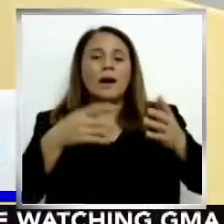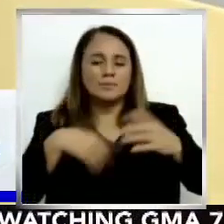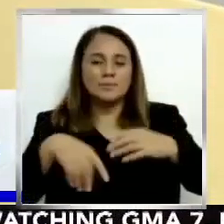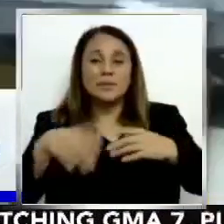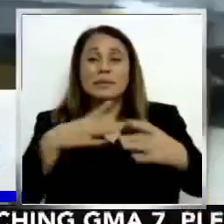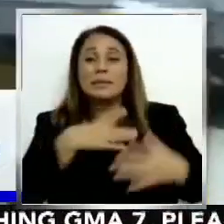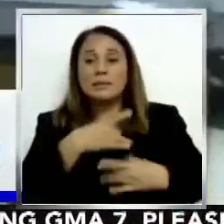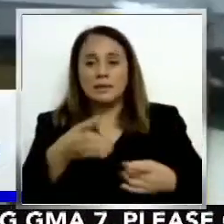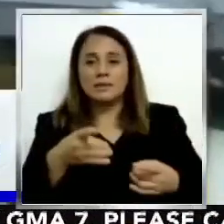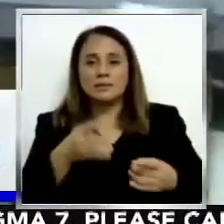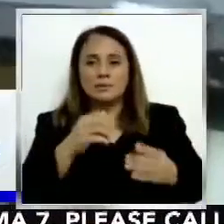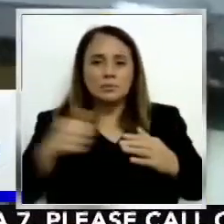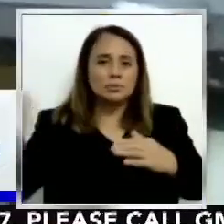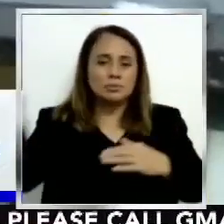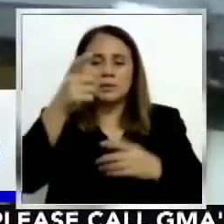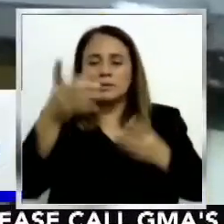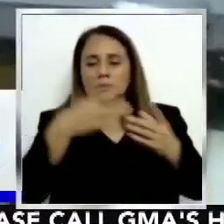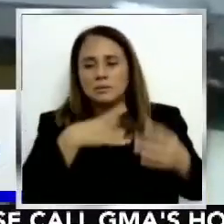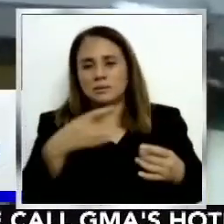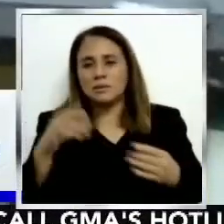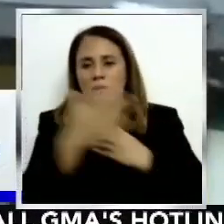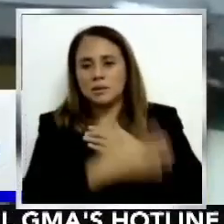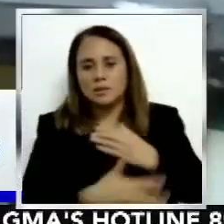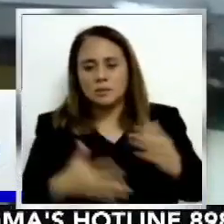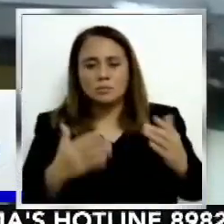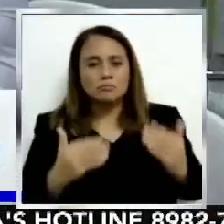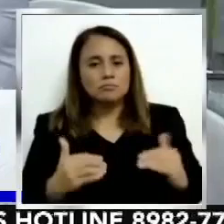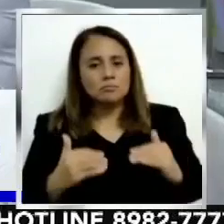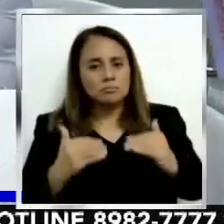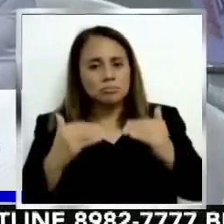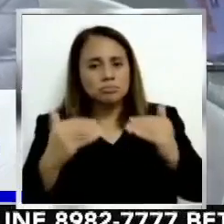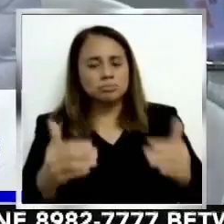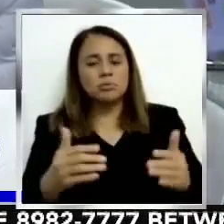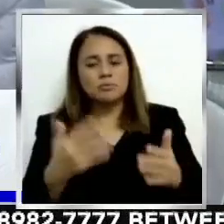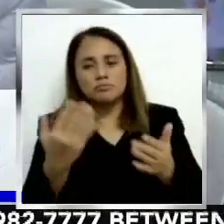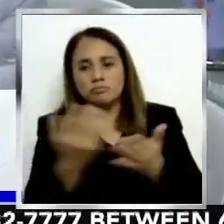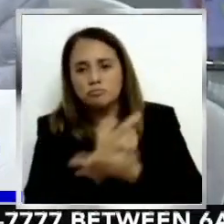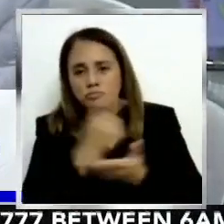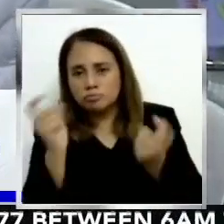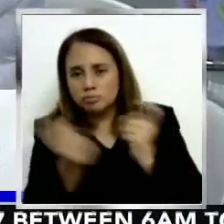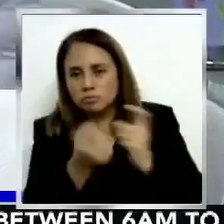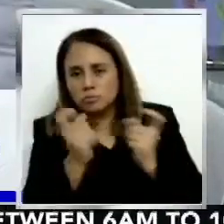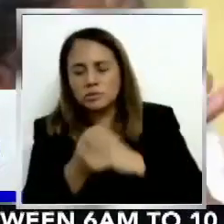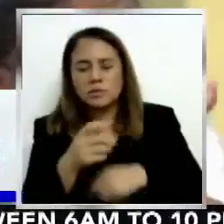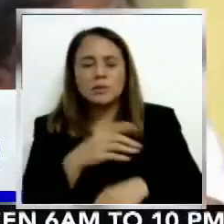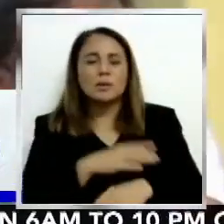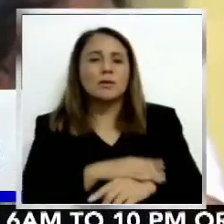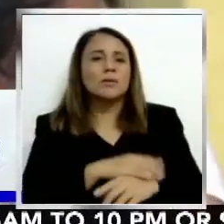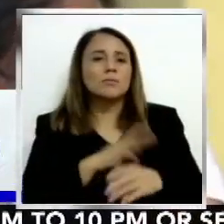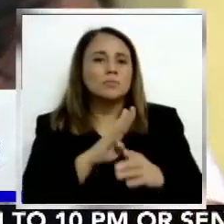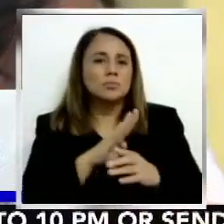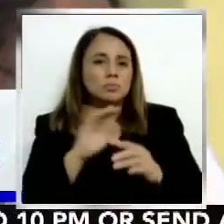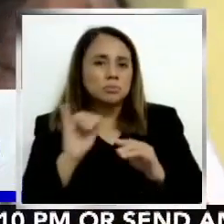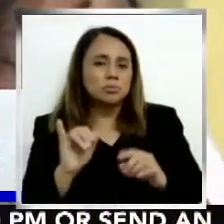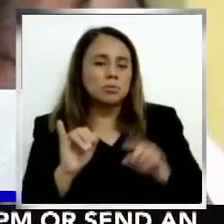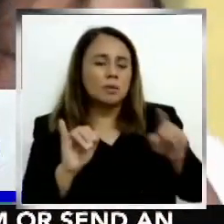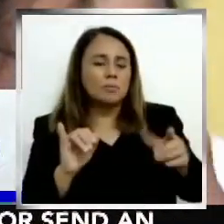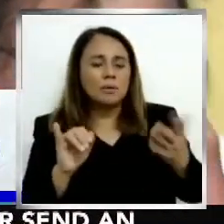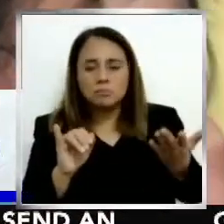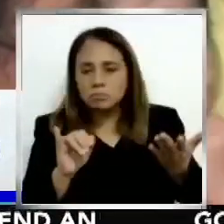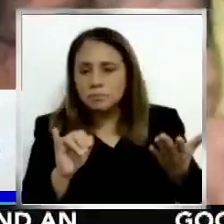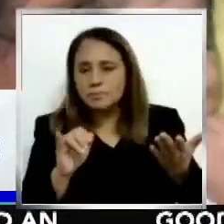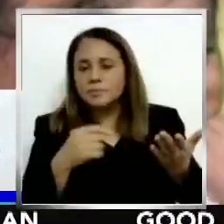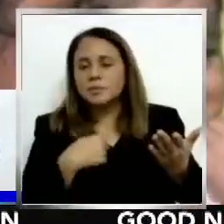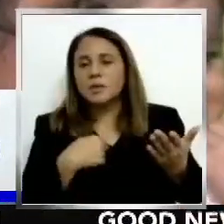na isulong ang modernisasyon sa Bureau of Immigration, pati ng pag-amyenda at pag-update ng Philippine Immigration Act